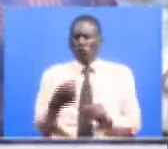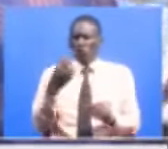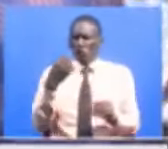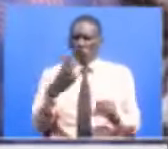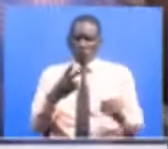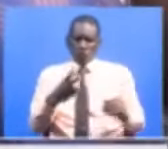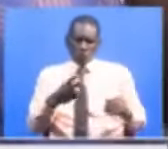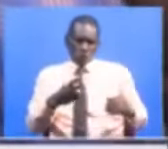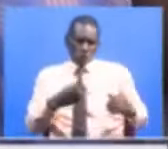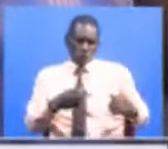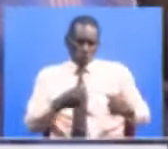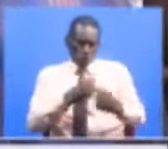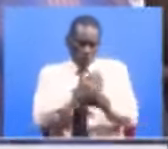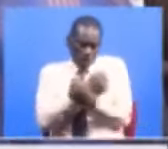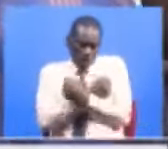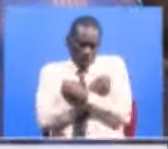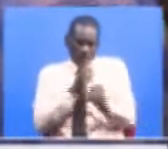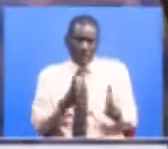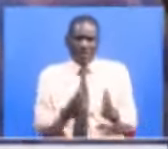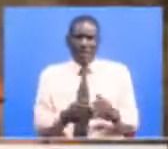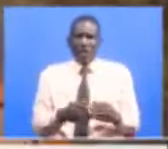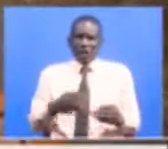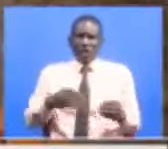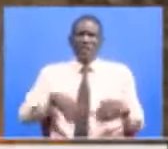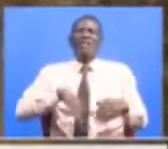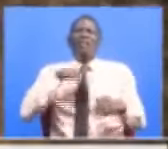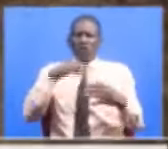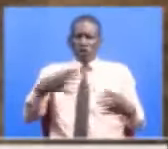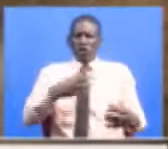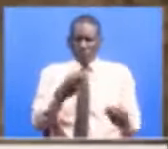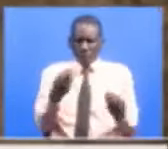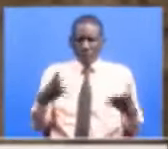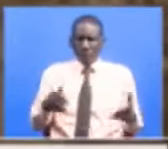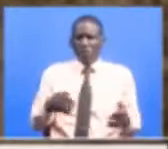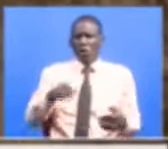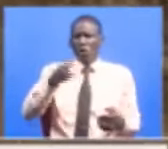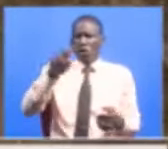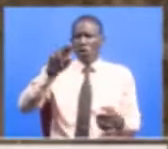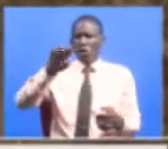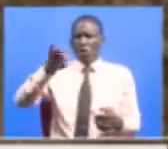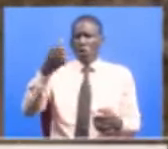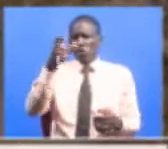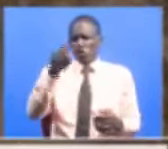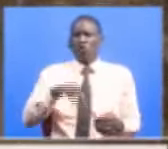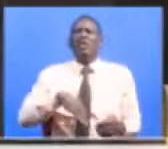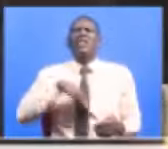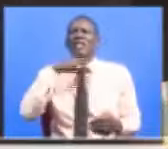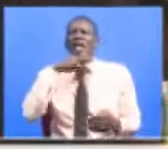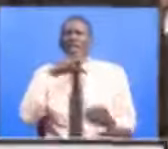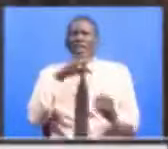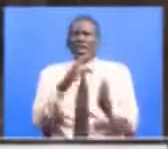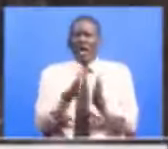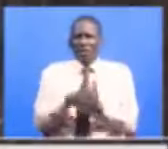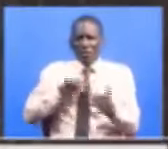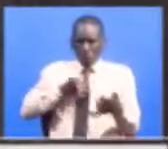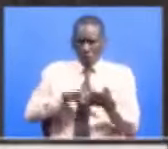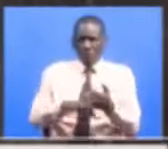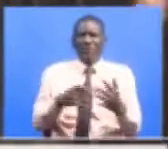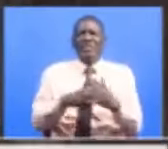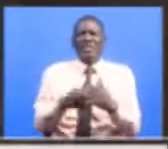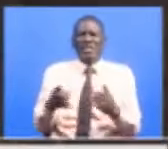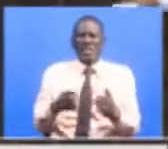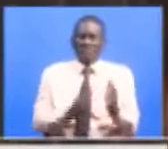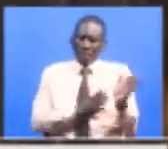Vifo vyao viliwashangaza wenyeji mno. Mwenda zake John Mwangi aliaga dunia na mkewe Agnes Omboy akaanza